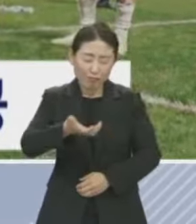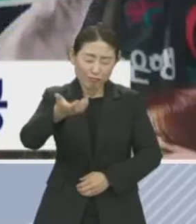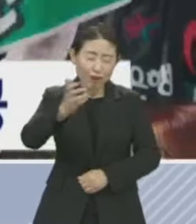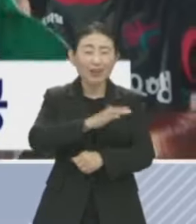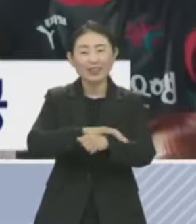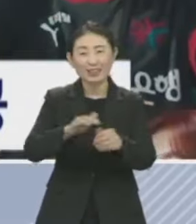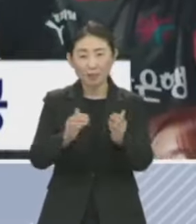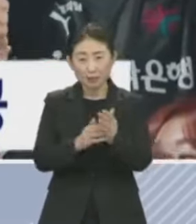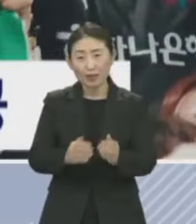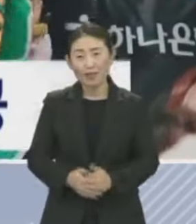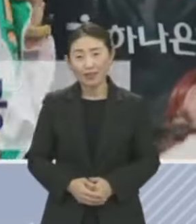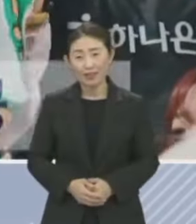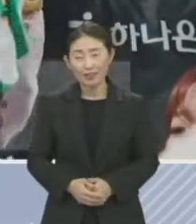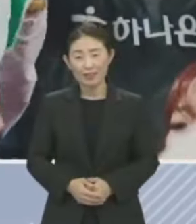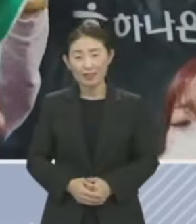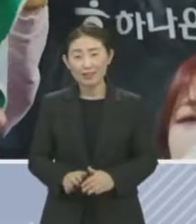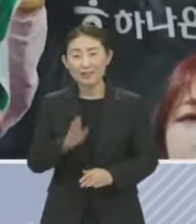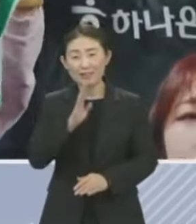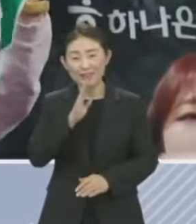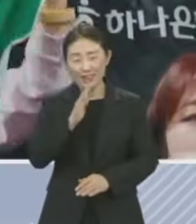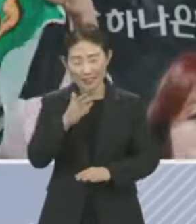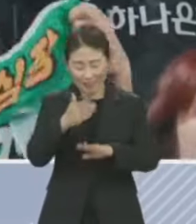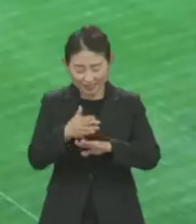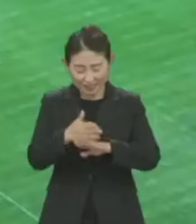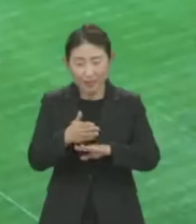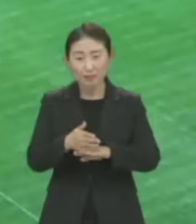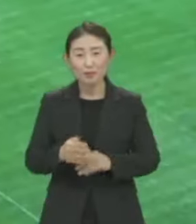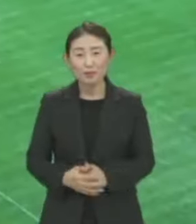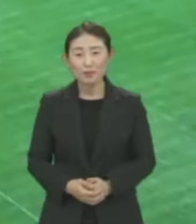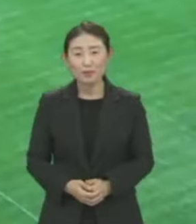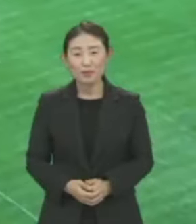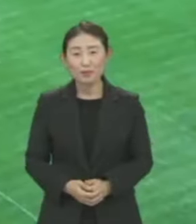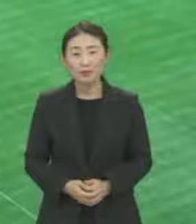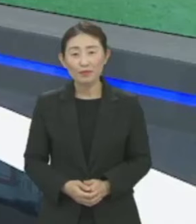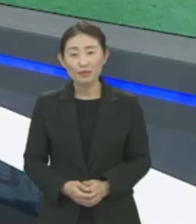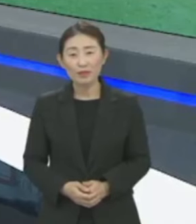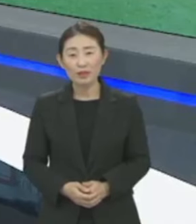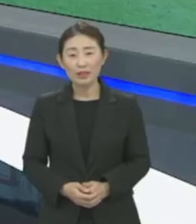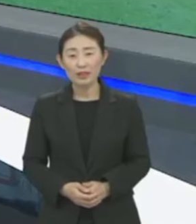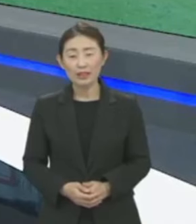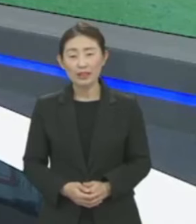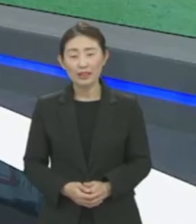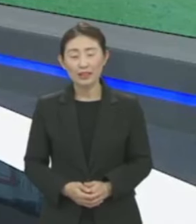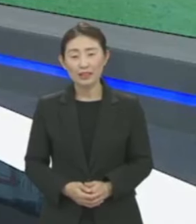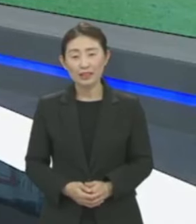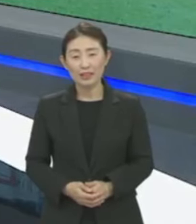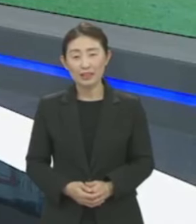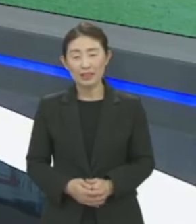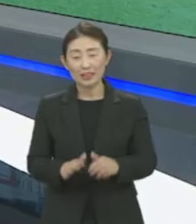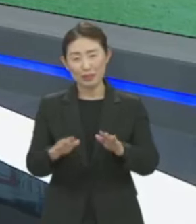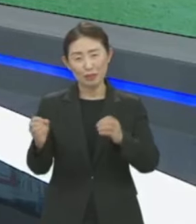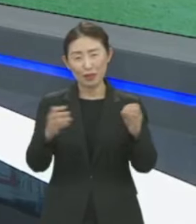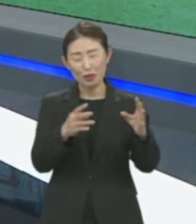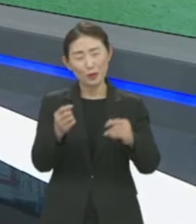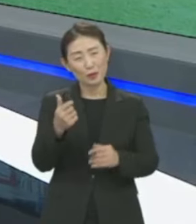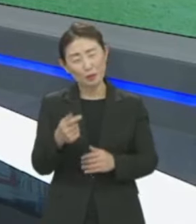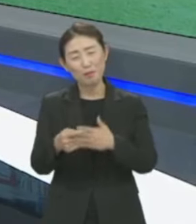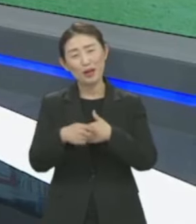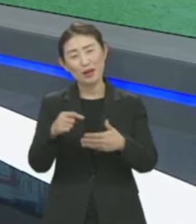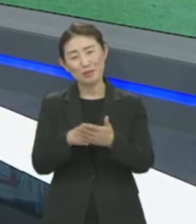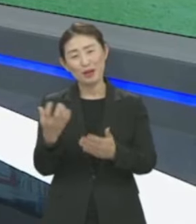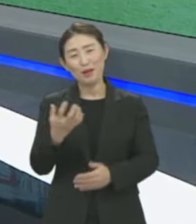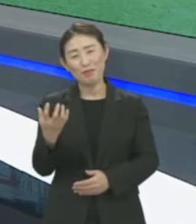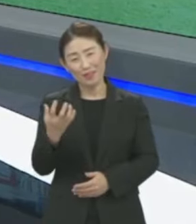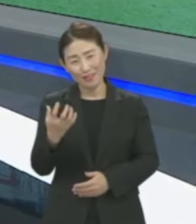같습니다 뭐이 자리를 빌러서 정말 감사하던 말씀 전해드리고 싶습니다네 좀 아픈 얘기를 하겠는데요 이제